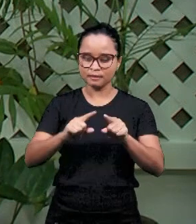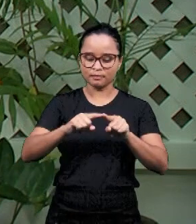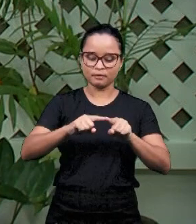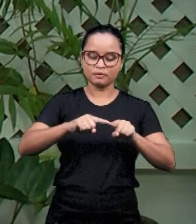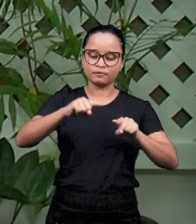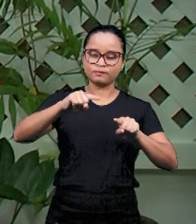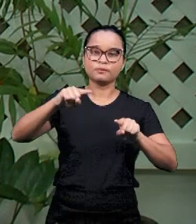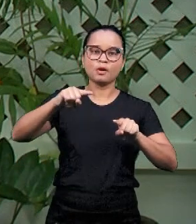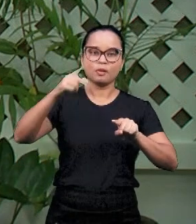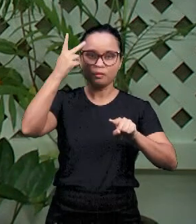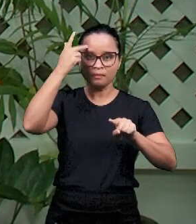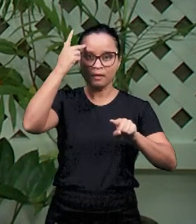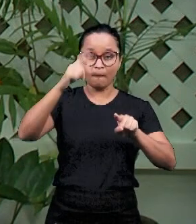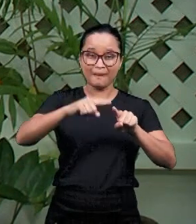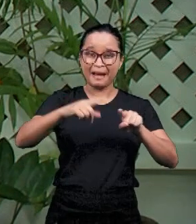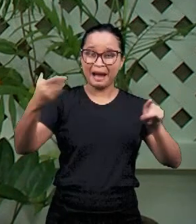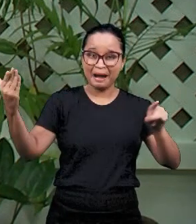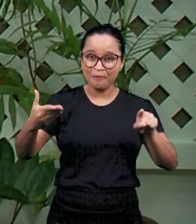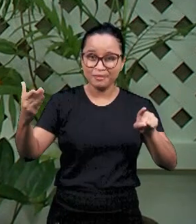le nombre a